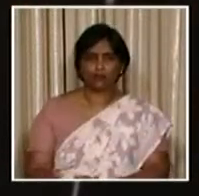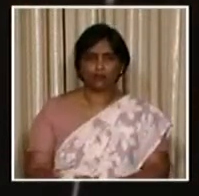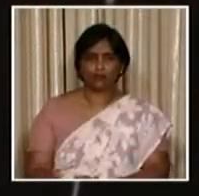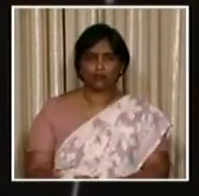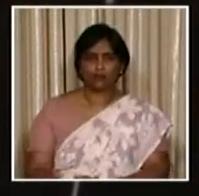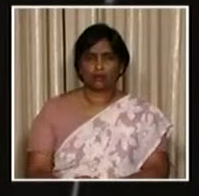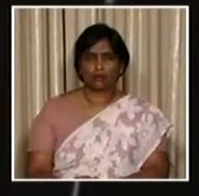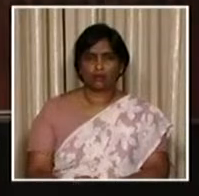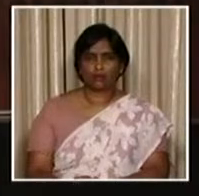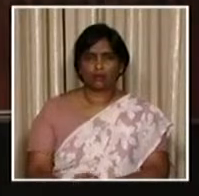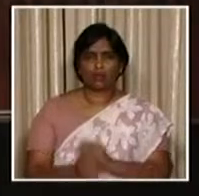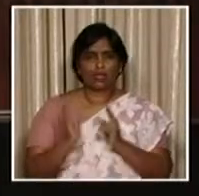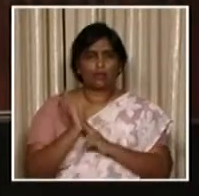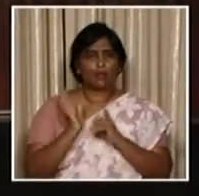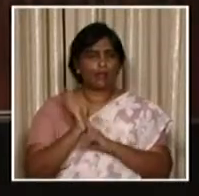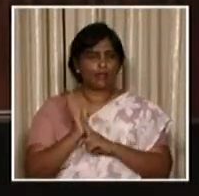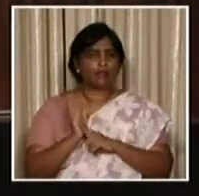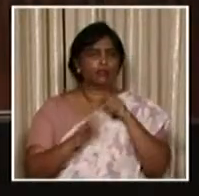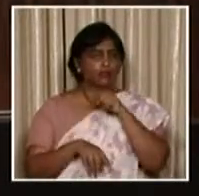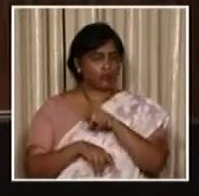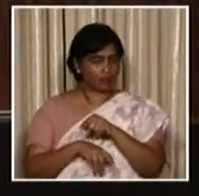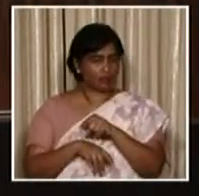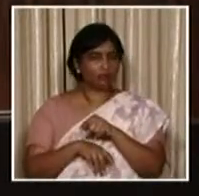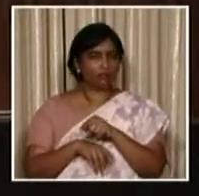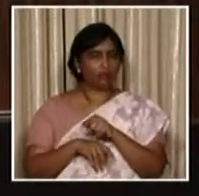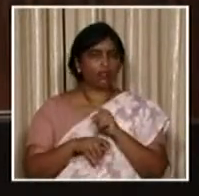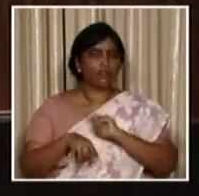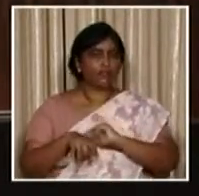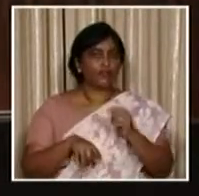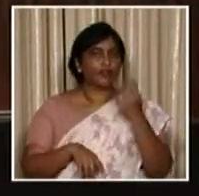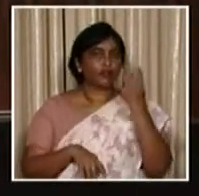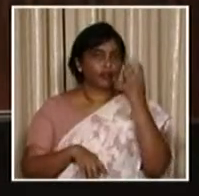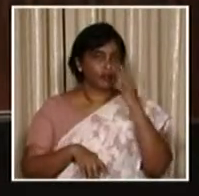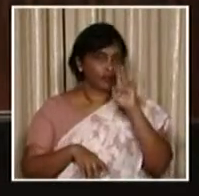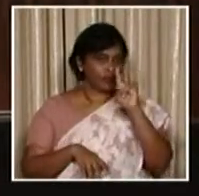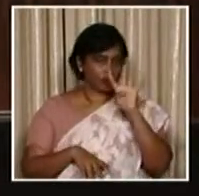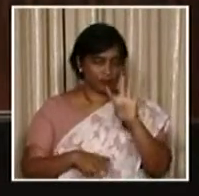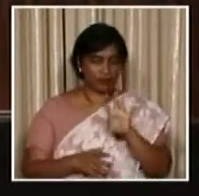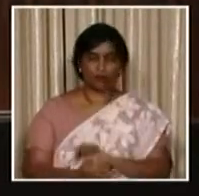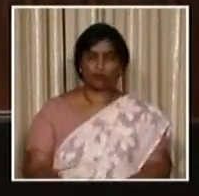මීළඟට ගරු නිමල්ලංසා මන්ත්‍රී ඔබතුමාට විනාඩි 24ක් කාලයක් ලැබෙනවා